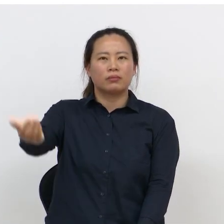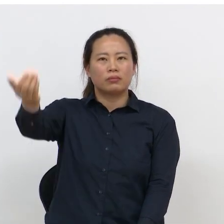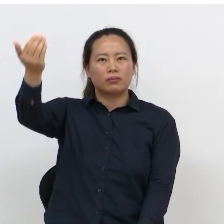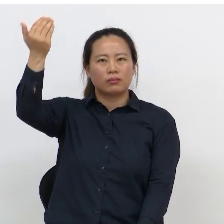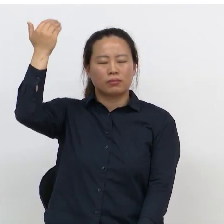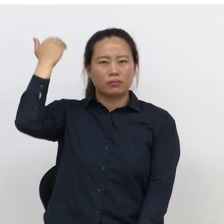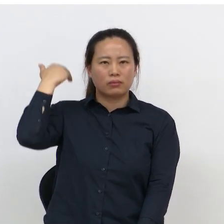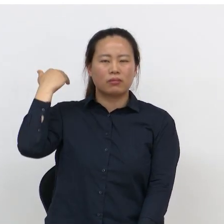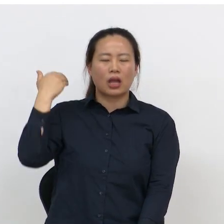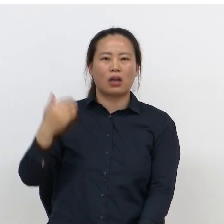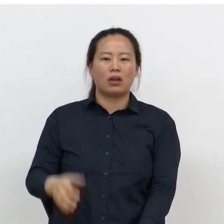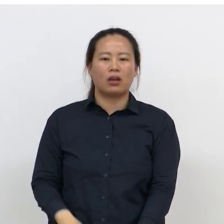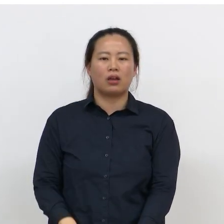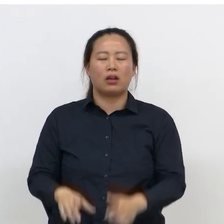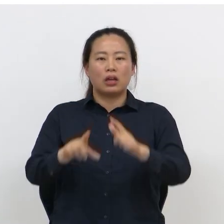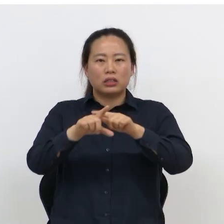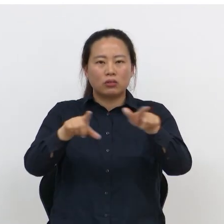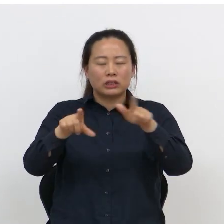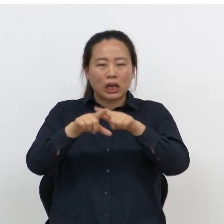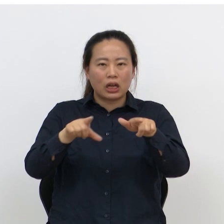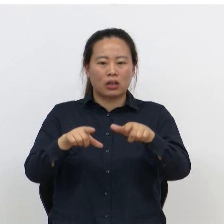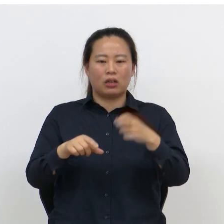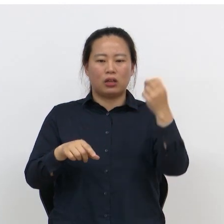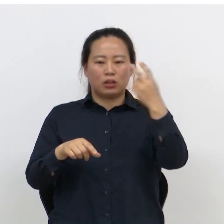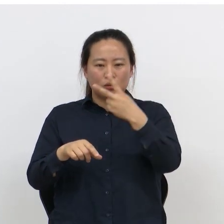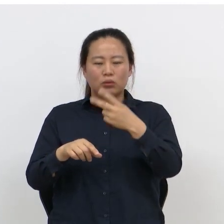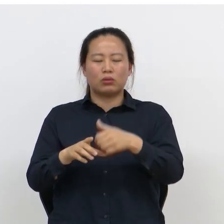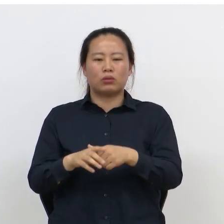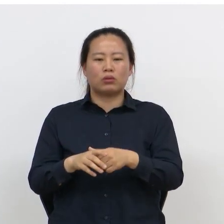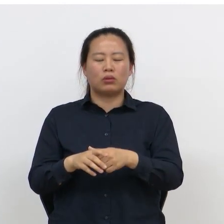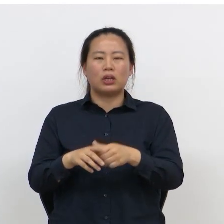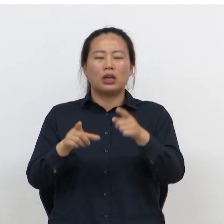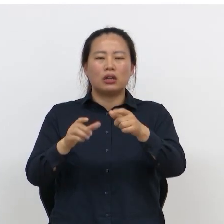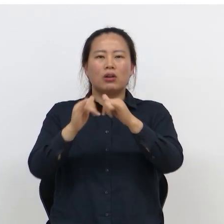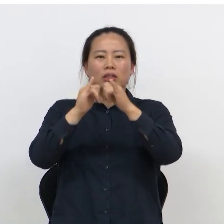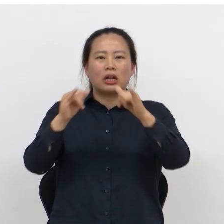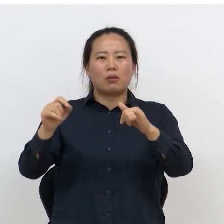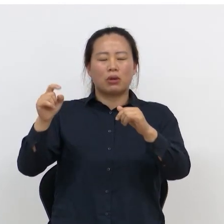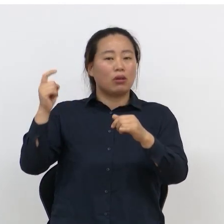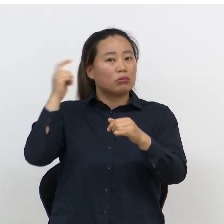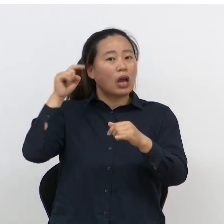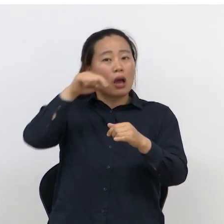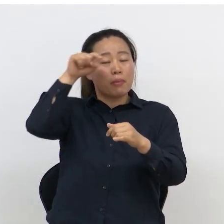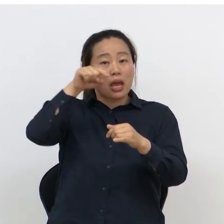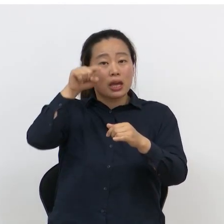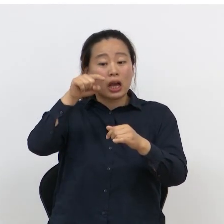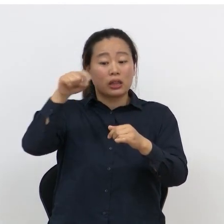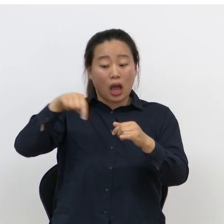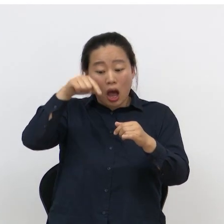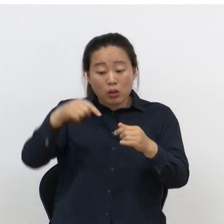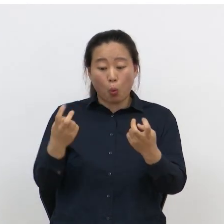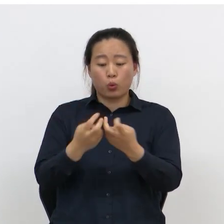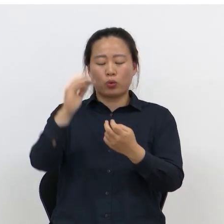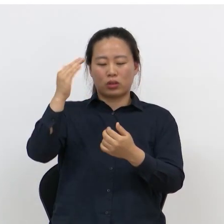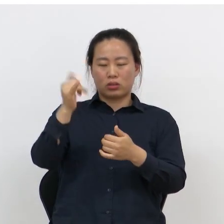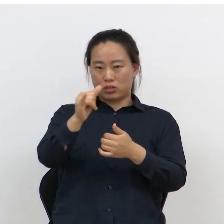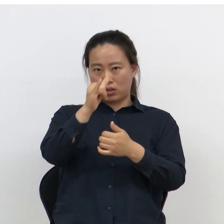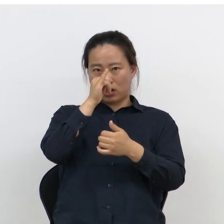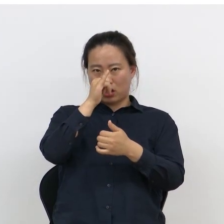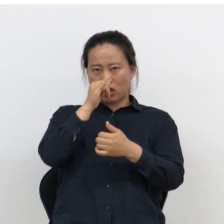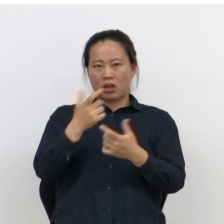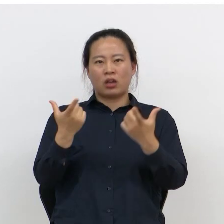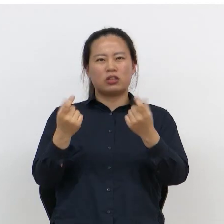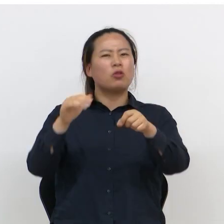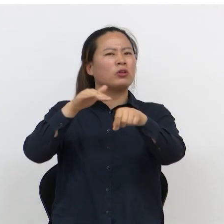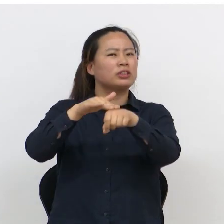이제 정상이고 청력 소실인데 이런 사람의 달팽이 관속은 어떻게 되어 있을까요? 예, 그렇습니다. 이렇게 되어